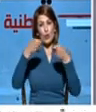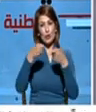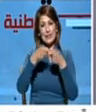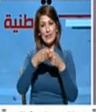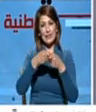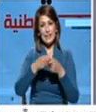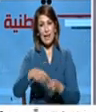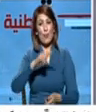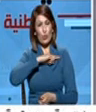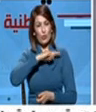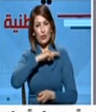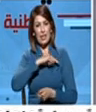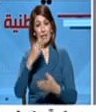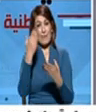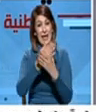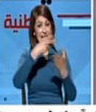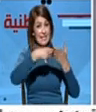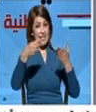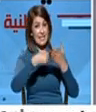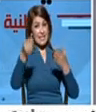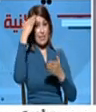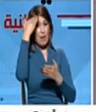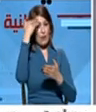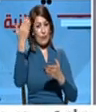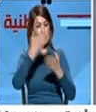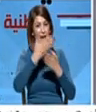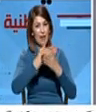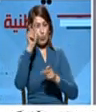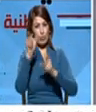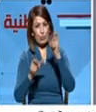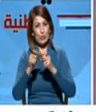بوتين يدخل يسجل يحط مجموعه من المعطيات